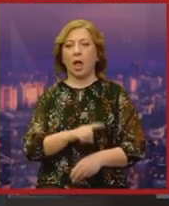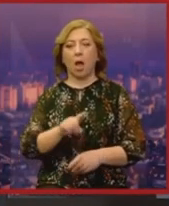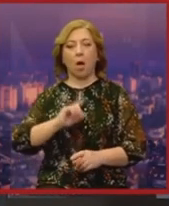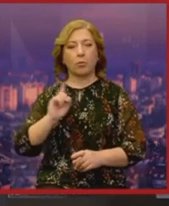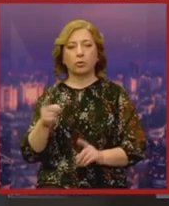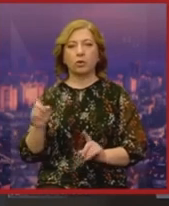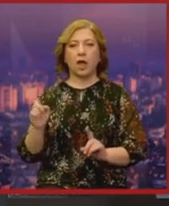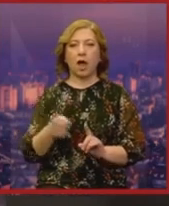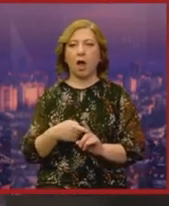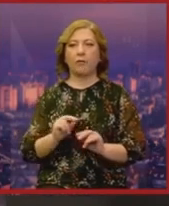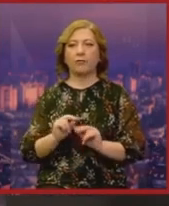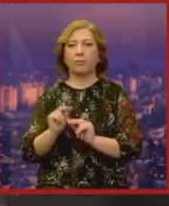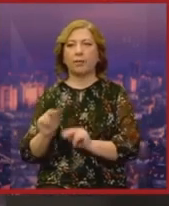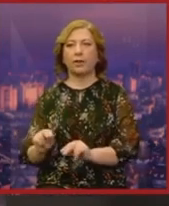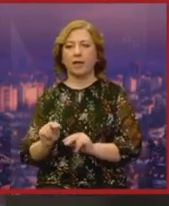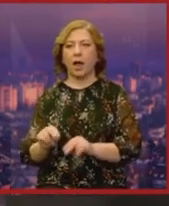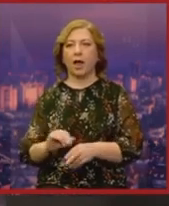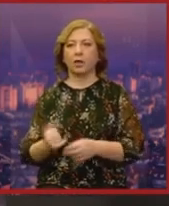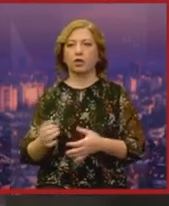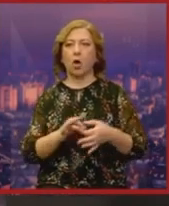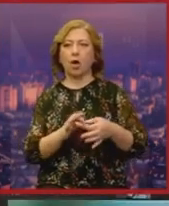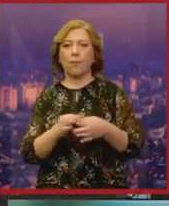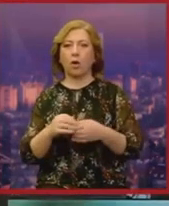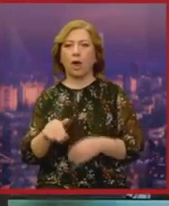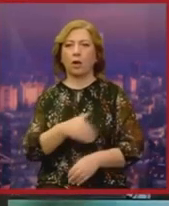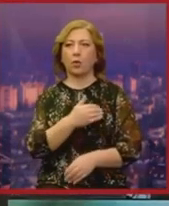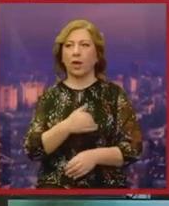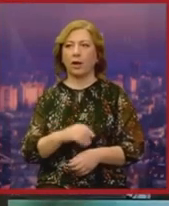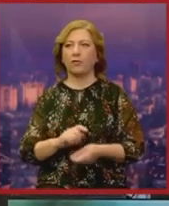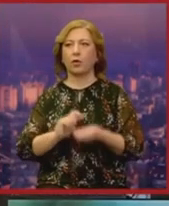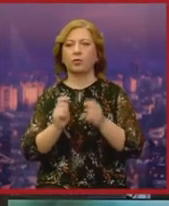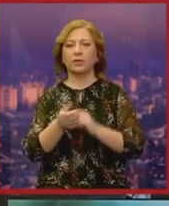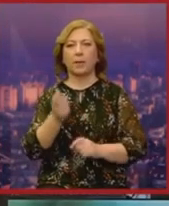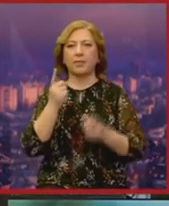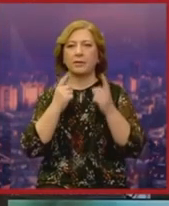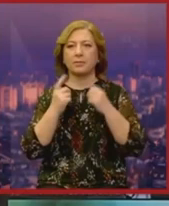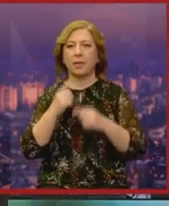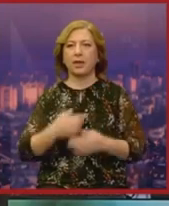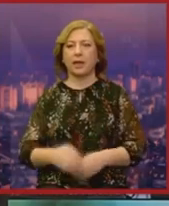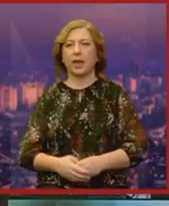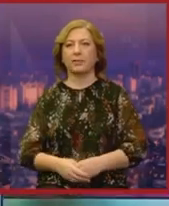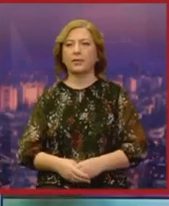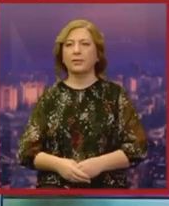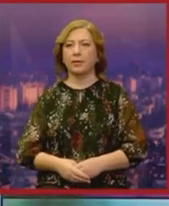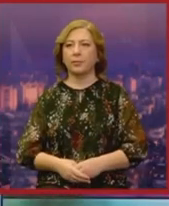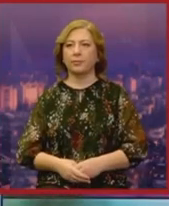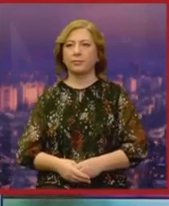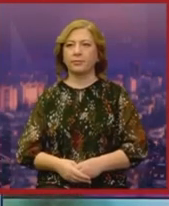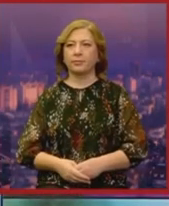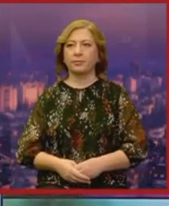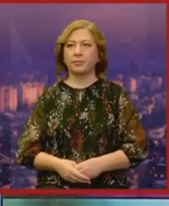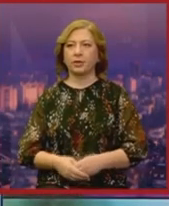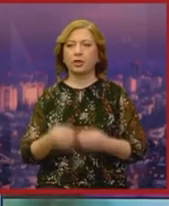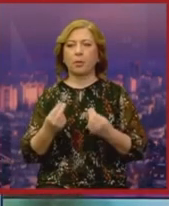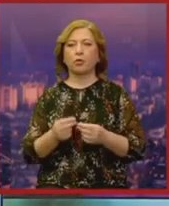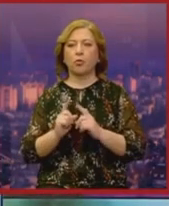noi metode de predare și de relaționare cu elevii, un schimb de experiență atât în domeniul conținuturilor științifice, cât și al bunelor practici